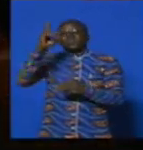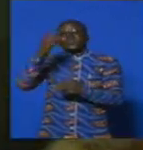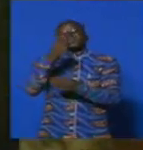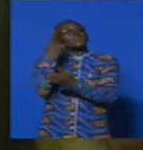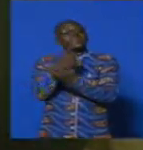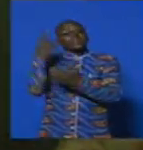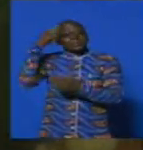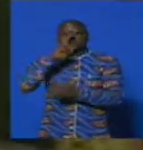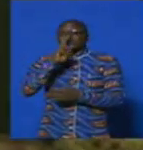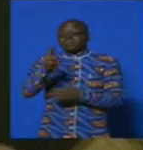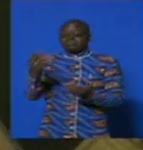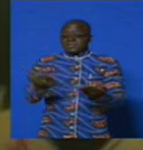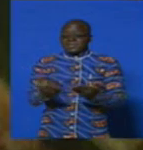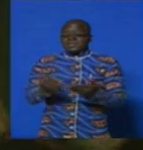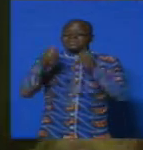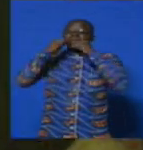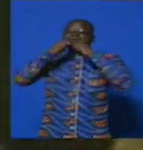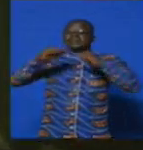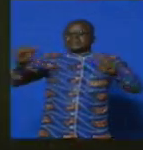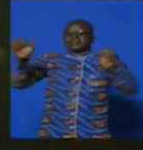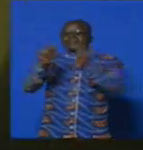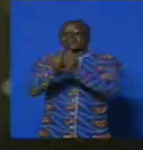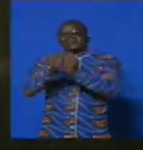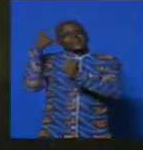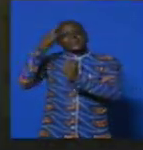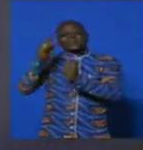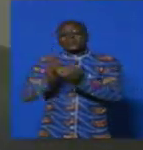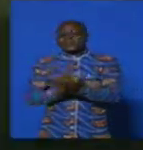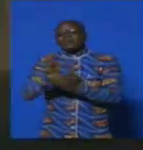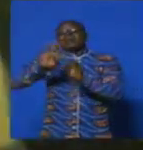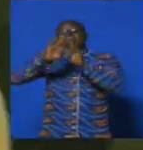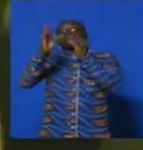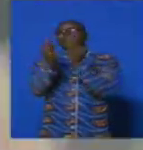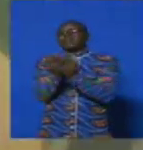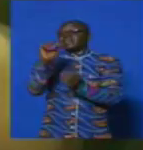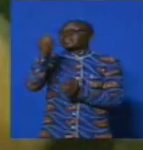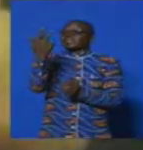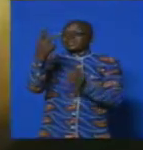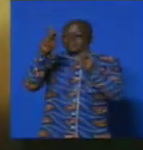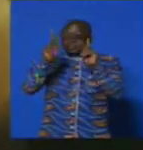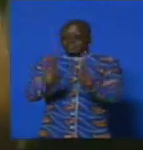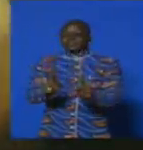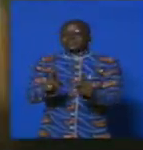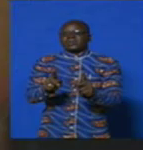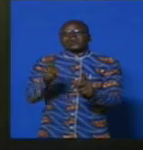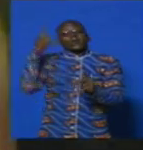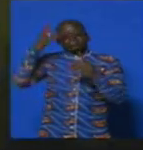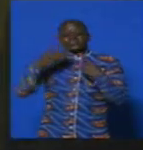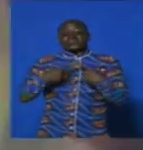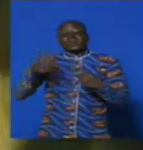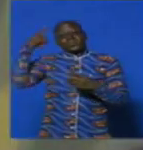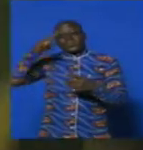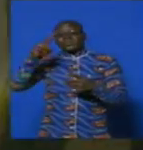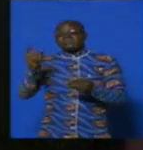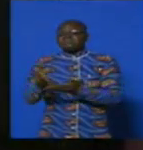saufs. Cette annonce a été accueillie avec une joie immense par les familles des 13 personnes bloquées. Soulagement aussi pour les secouristes mobilisés depuis